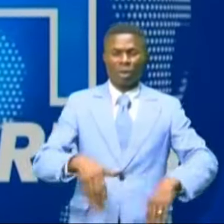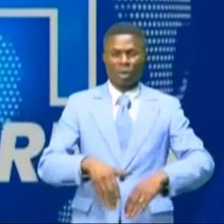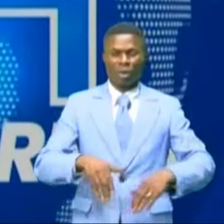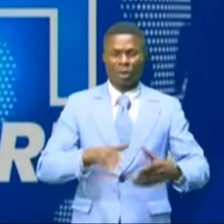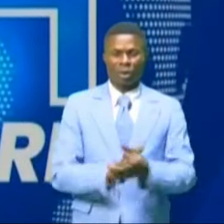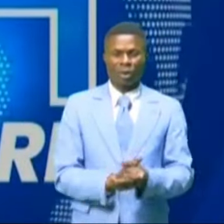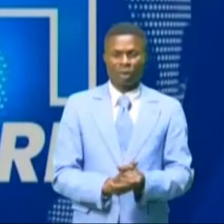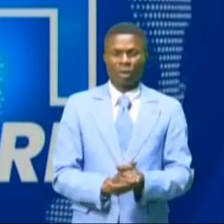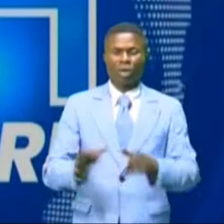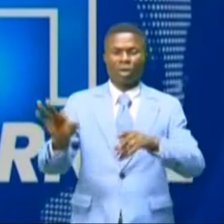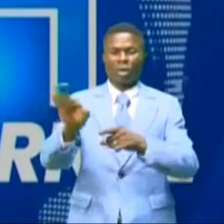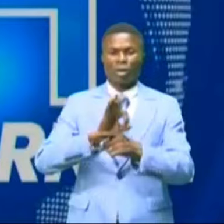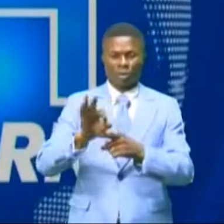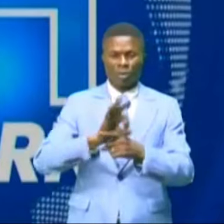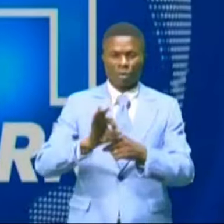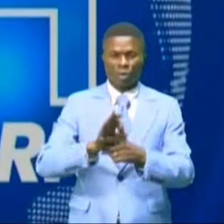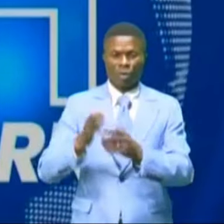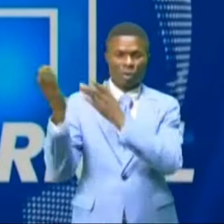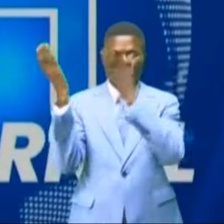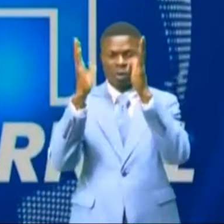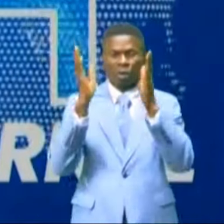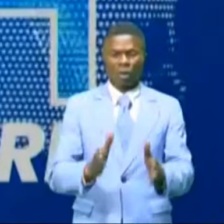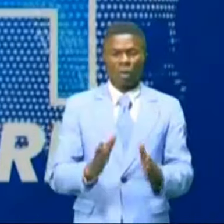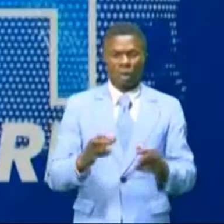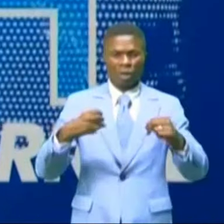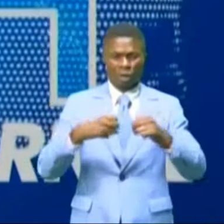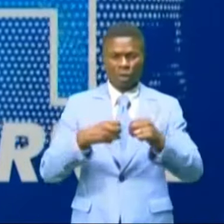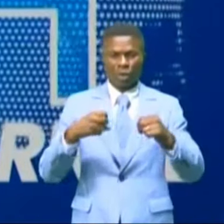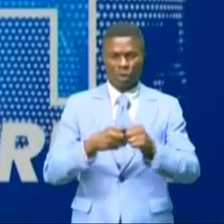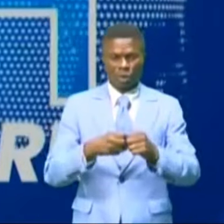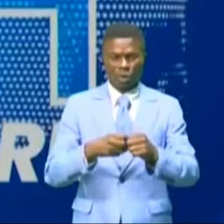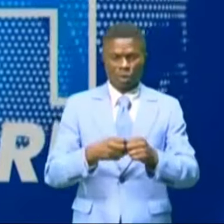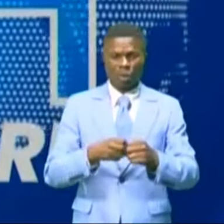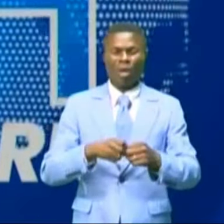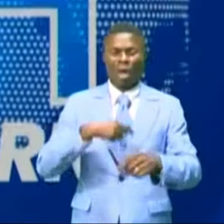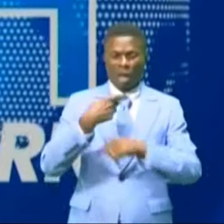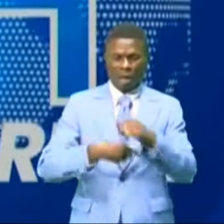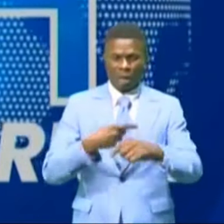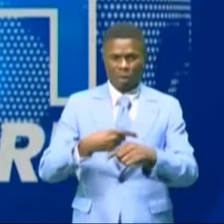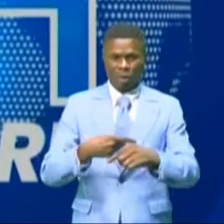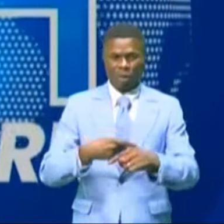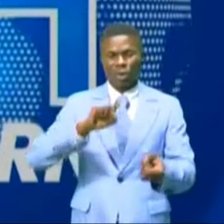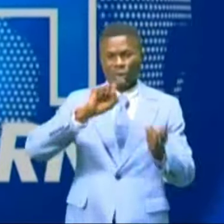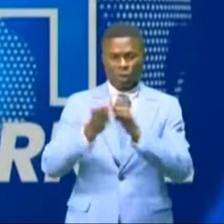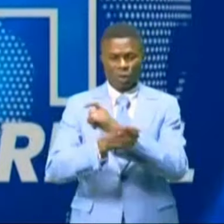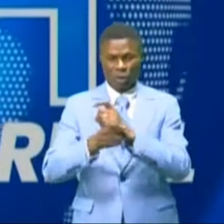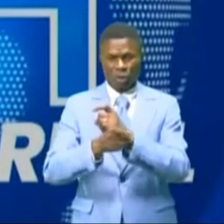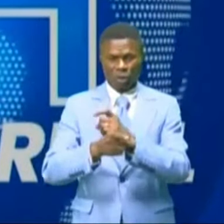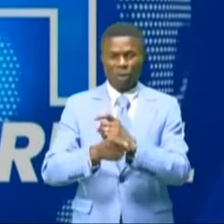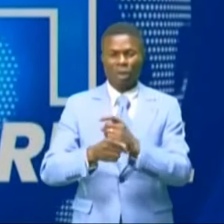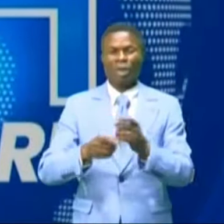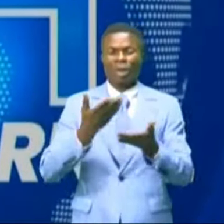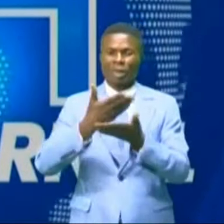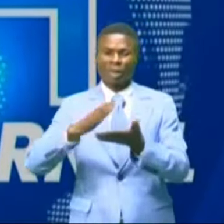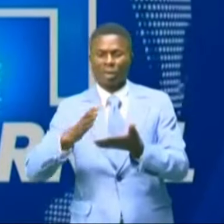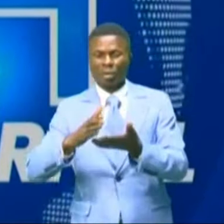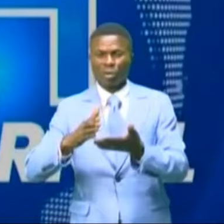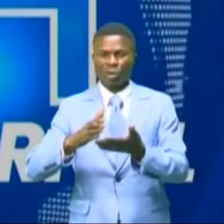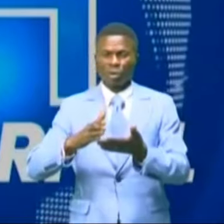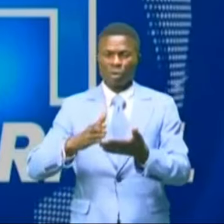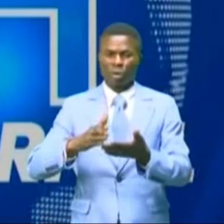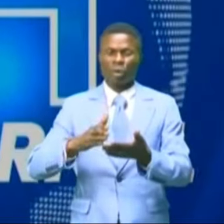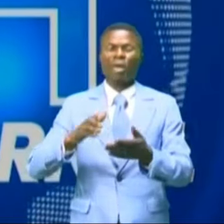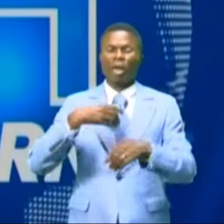colloque formation sur le commerce électrique a jeté les bases d'un changement de paradigme dans la lecture